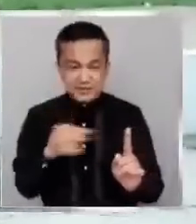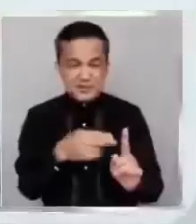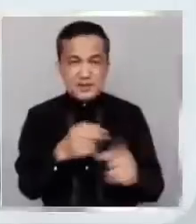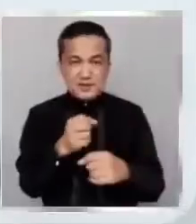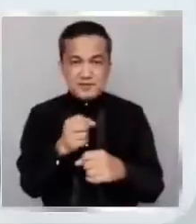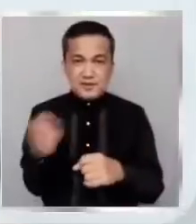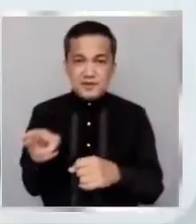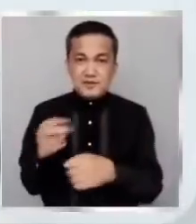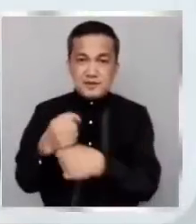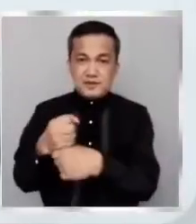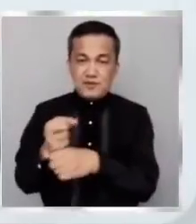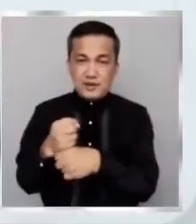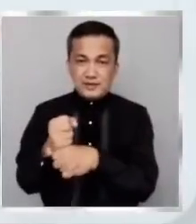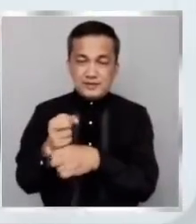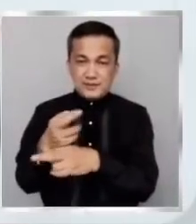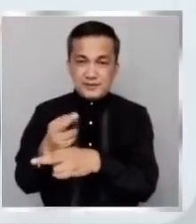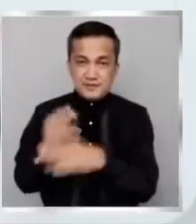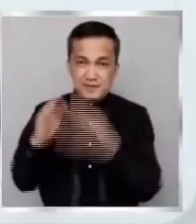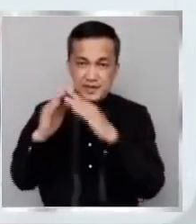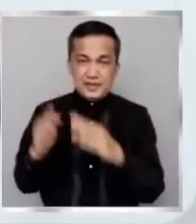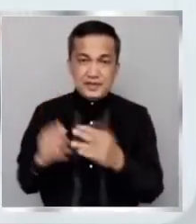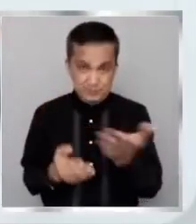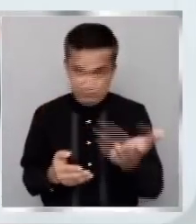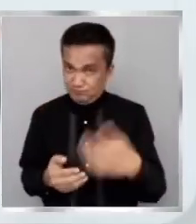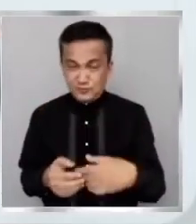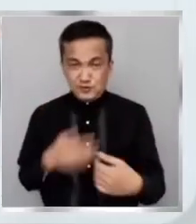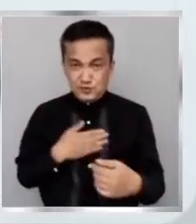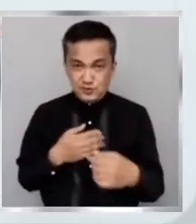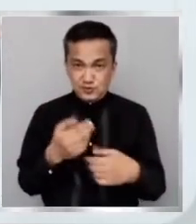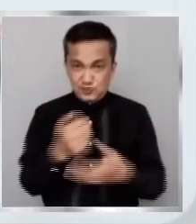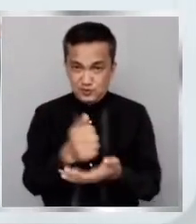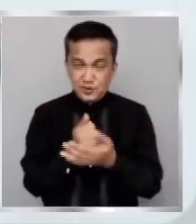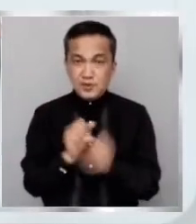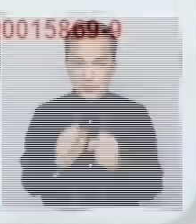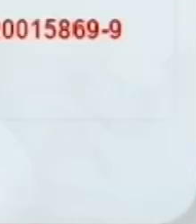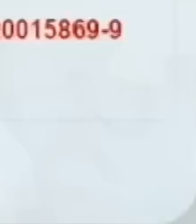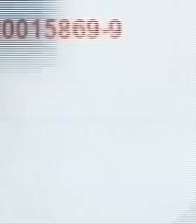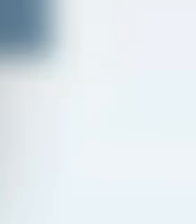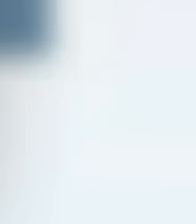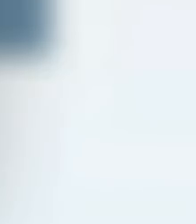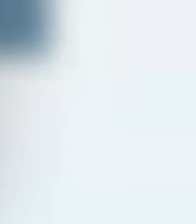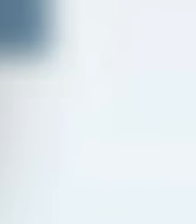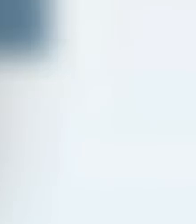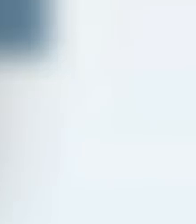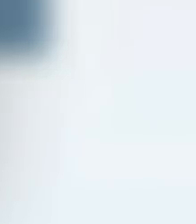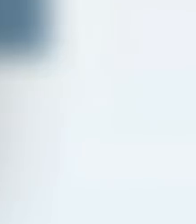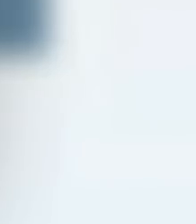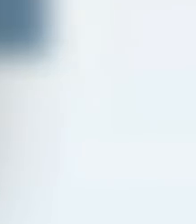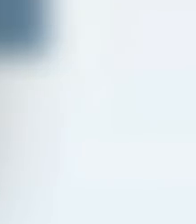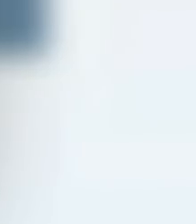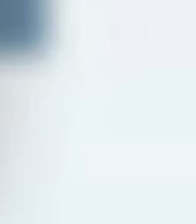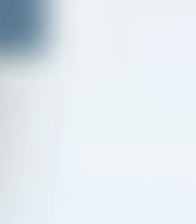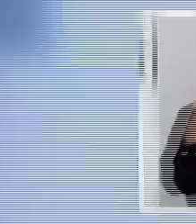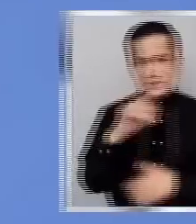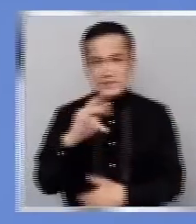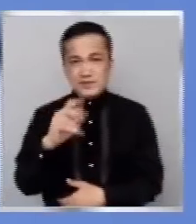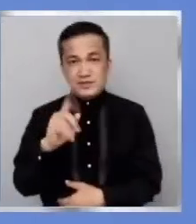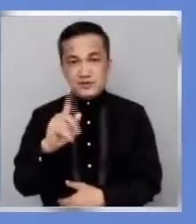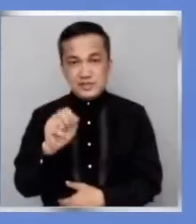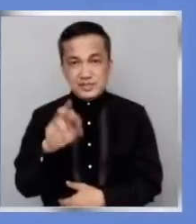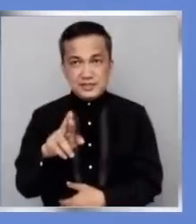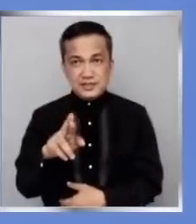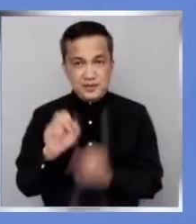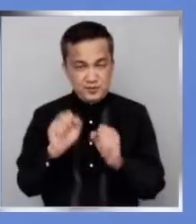bahay. Sa mga nais tumulong, maaari po kayo magdeposito sa aming mga bank account o magpadala sa Cebuana Lulier. Pwede